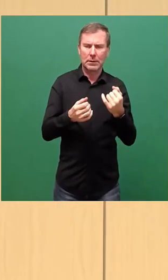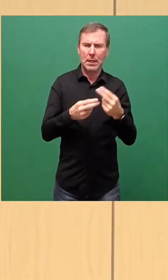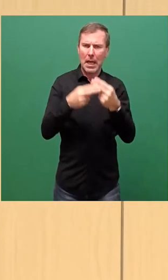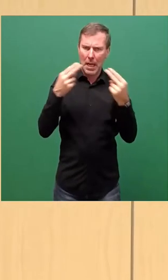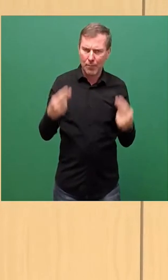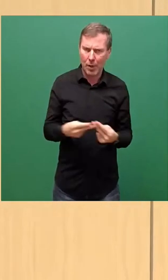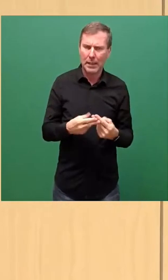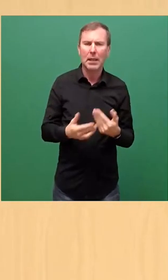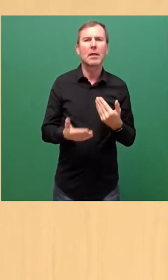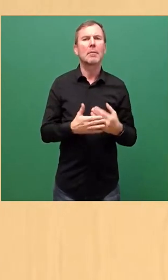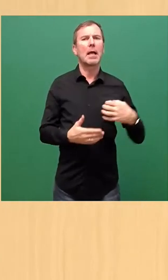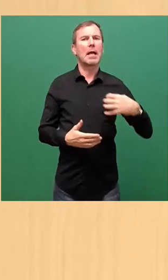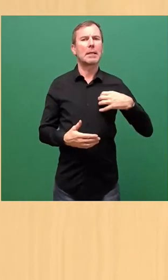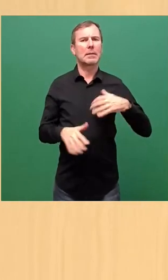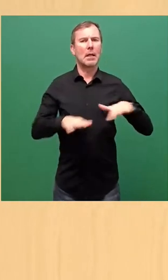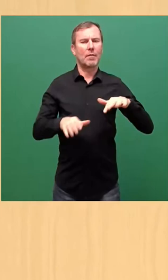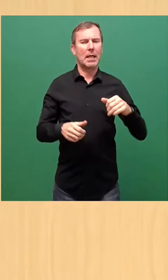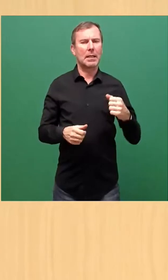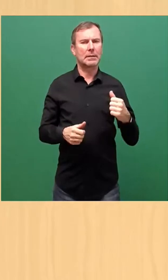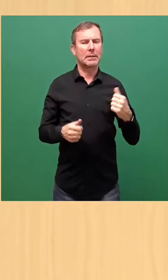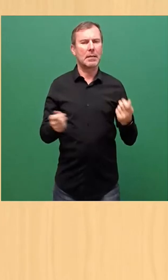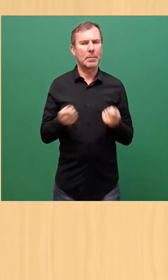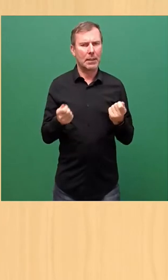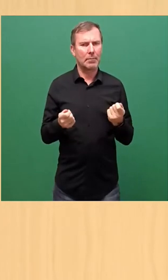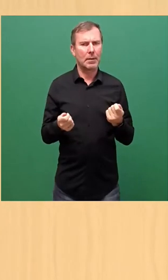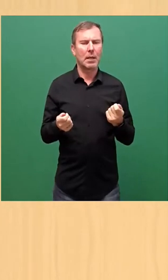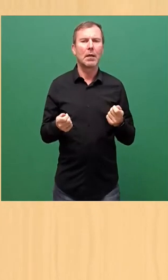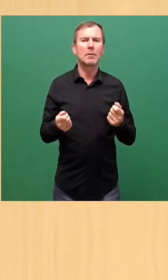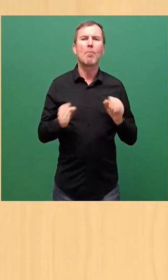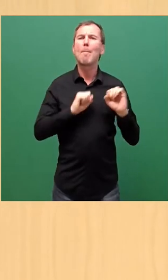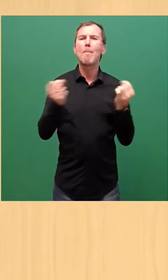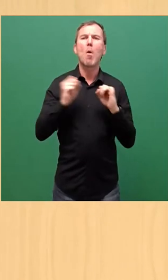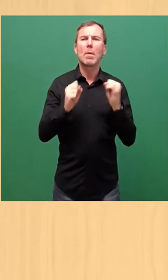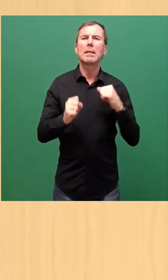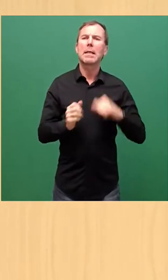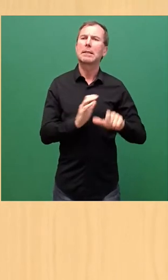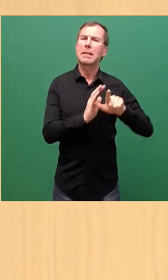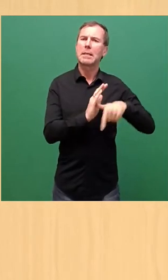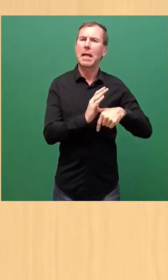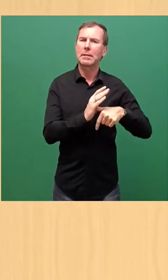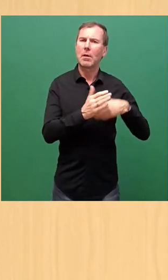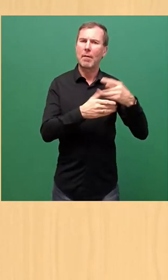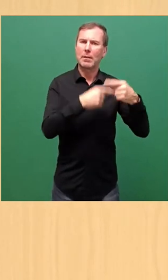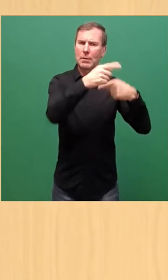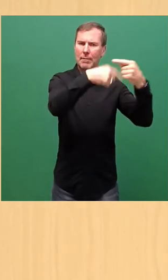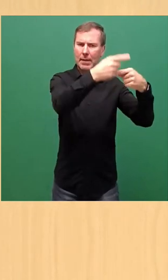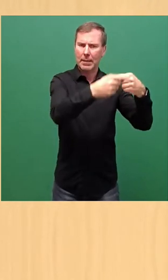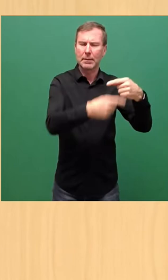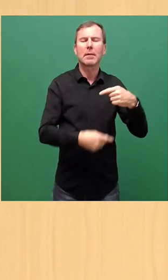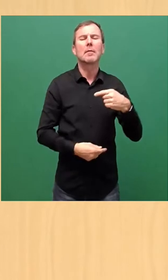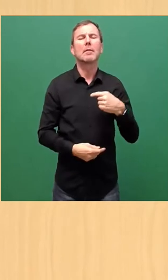die Dresdner Verkehrsbetriebe zum Mobilitätsdienstleister zu entwickeln. Ich will noch mal drei Sätze